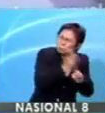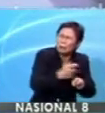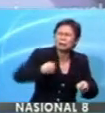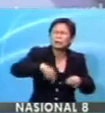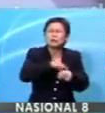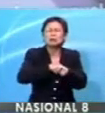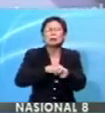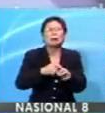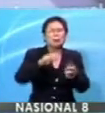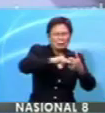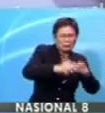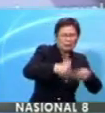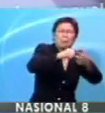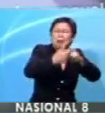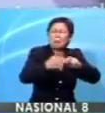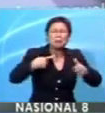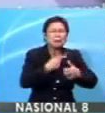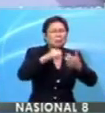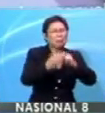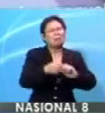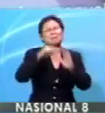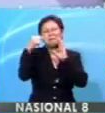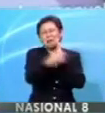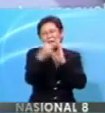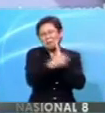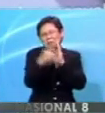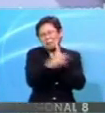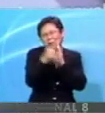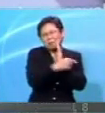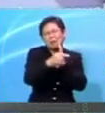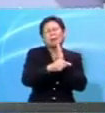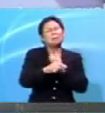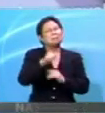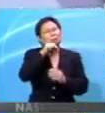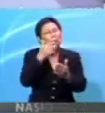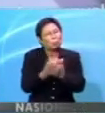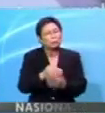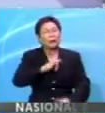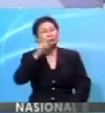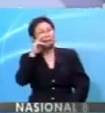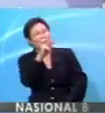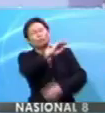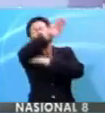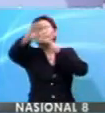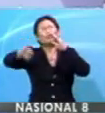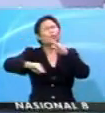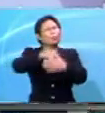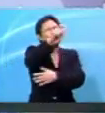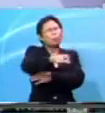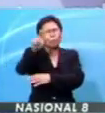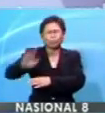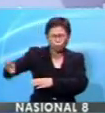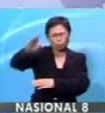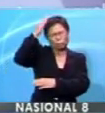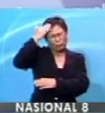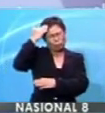ini pada saya is all nonsens lah satu fitnah yang tak baik yang saya melihat sebenarnya umumnya Dar mana-mana saya pergi tadi dia orang tahu